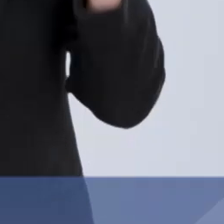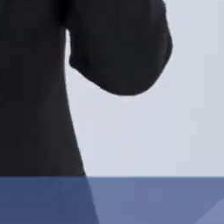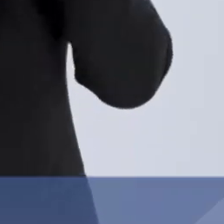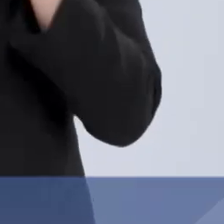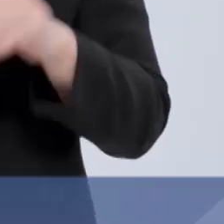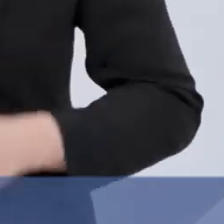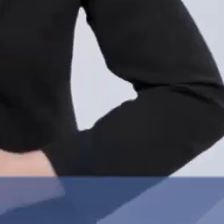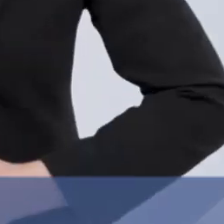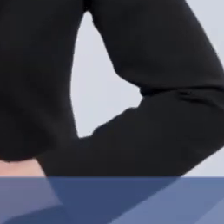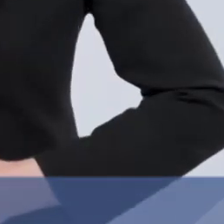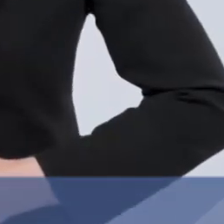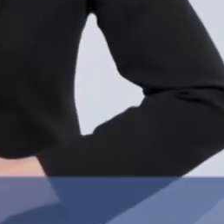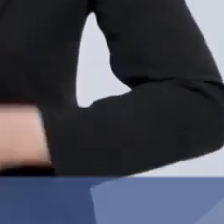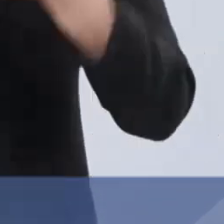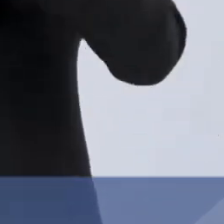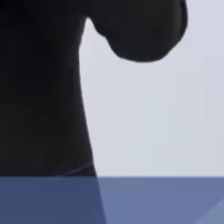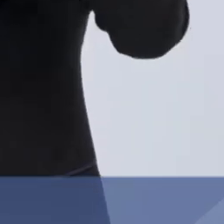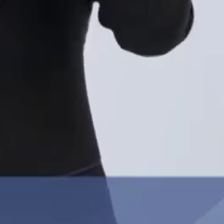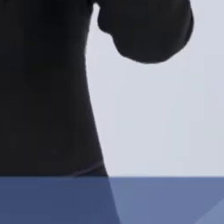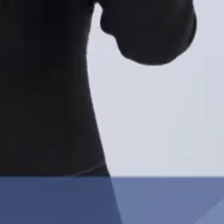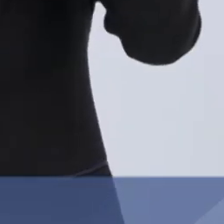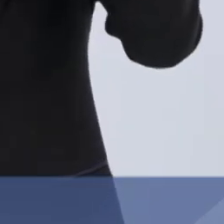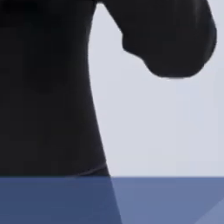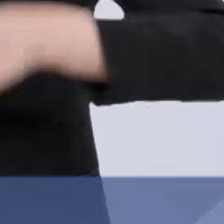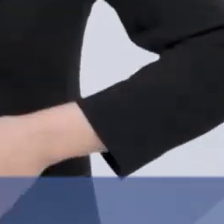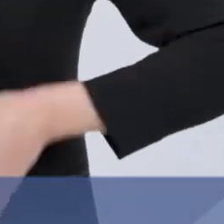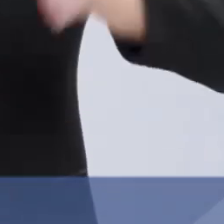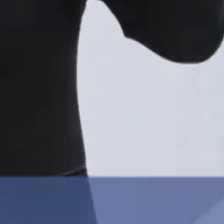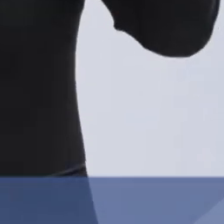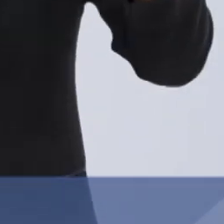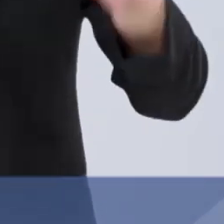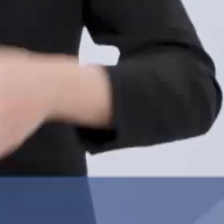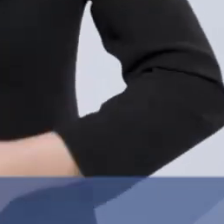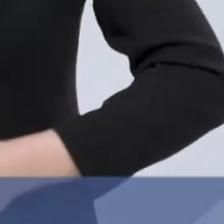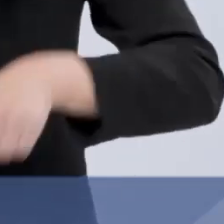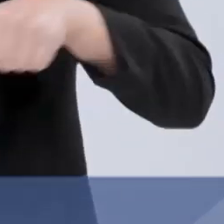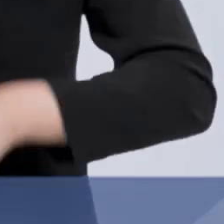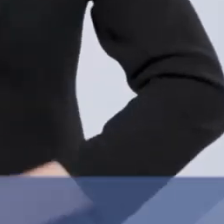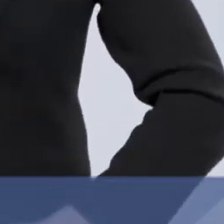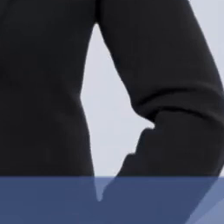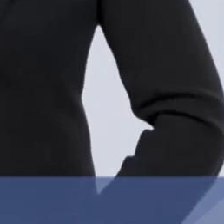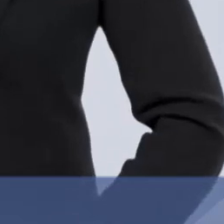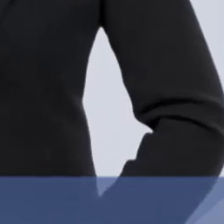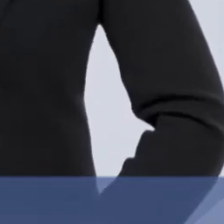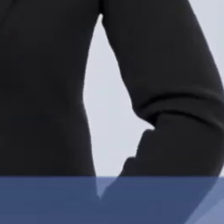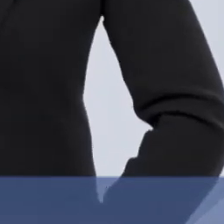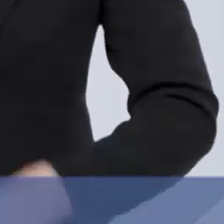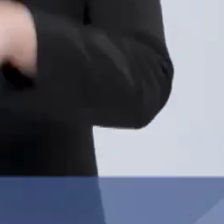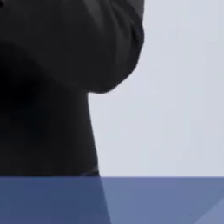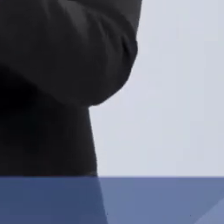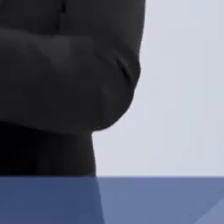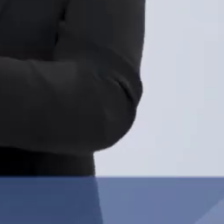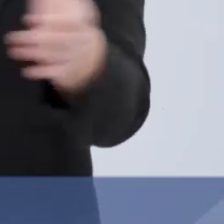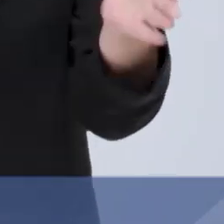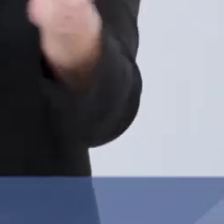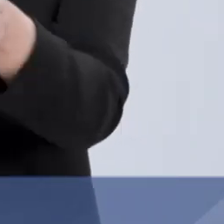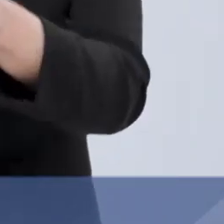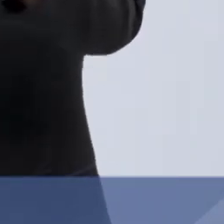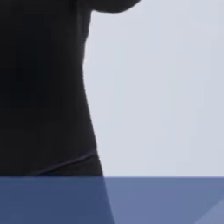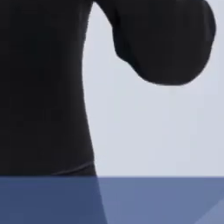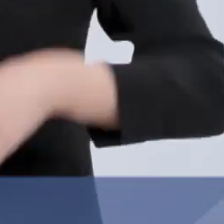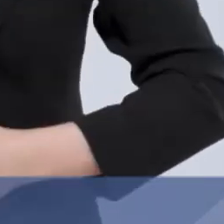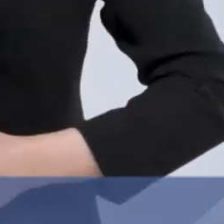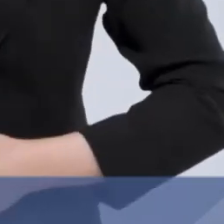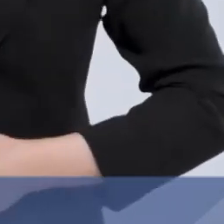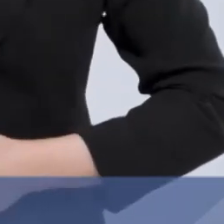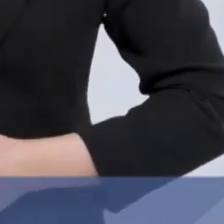신고 없이 3월 4일과 5일 이틀간 오전 6시부터 오후 6시까지 전국 읍,